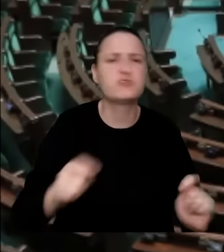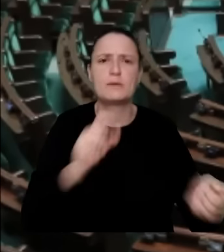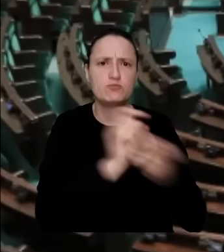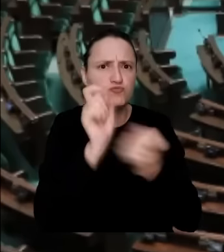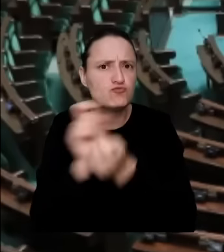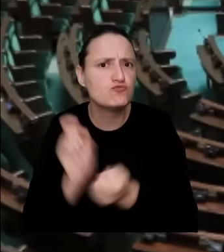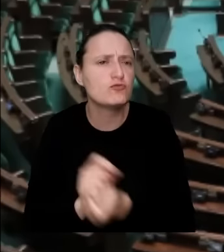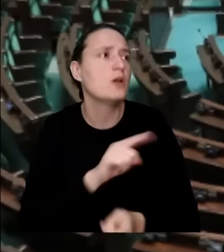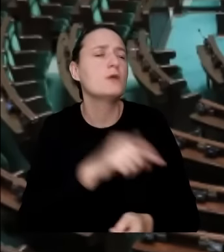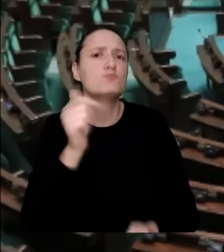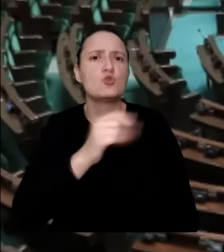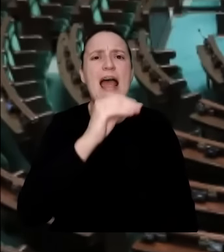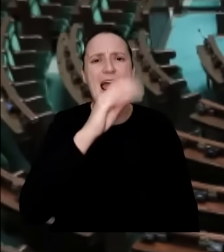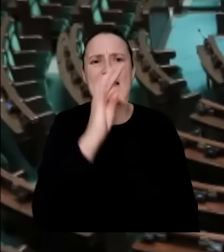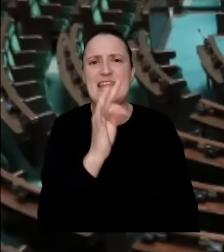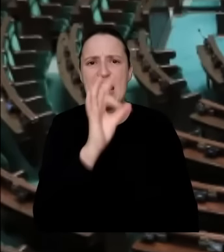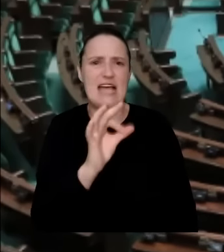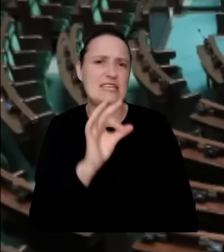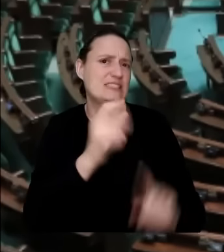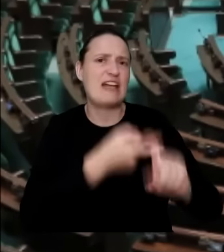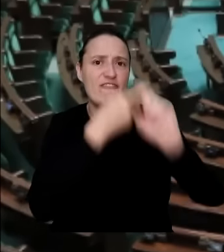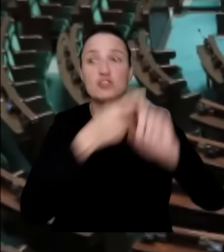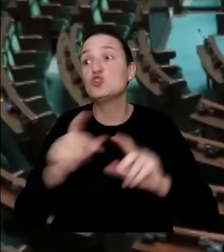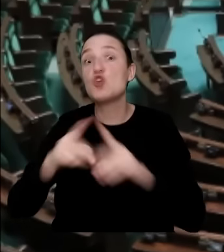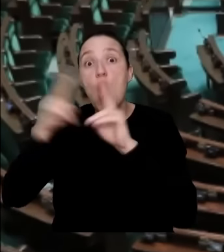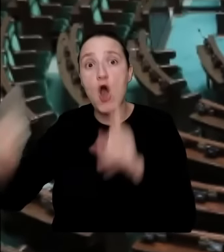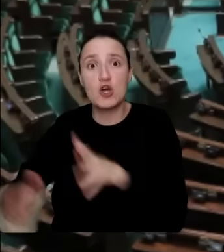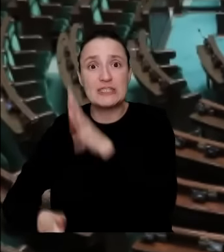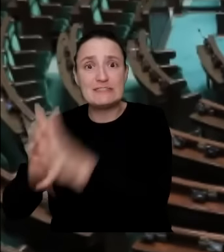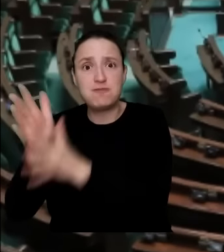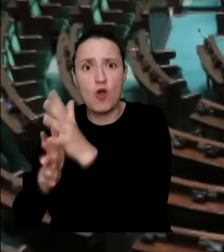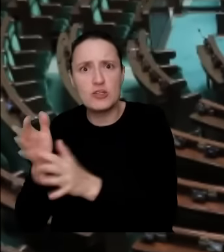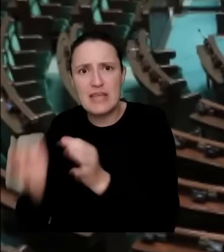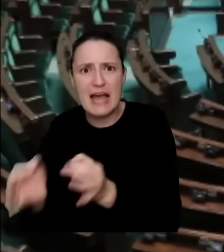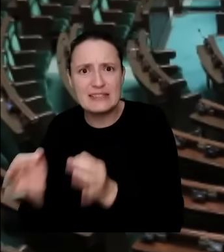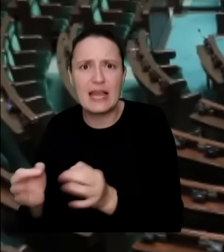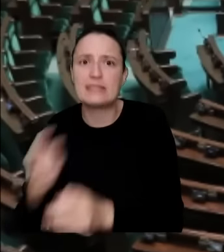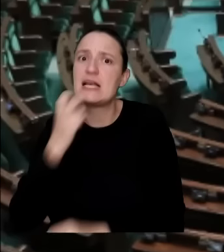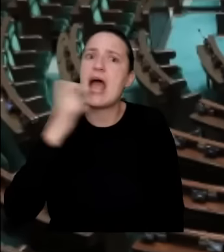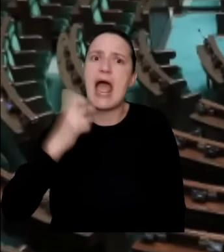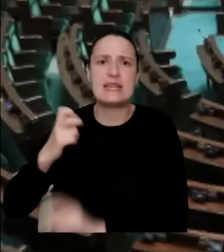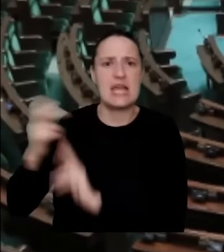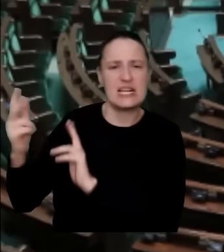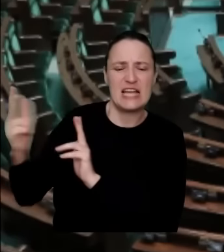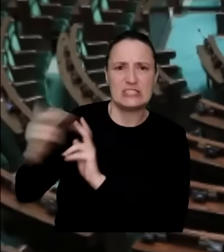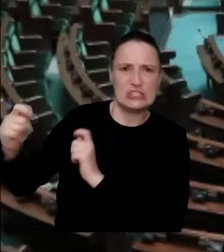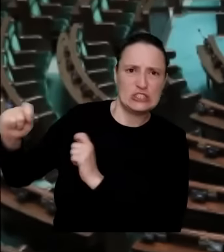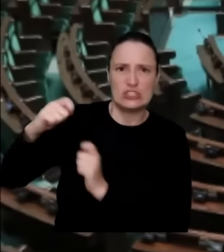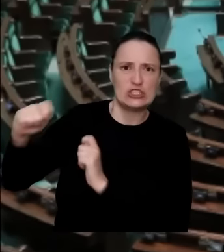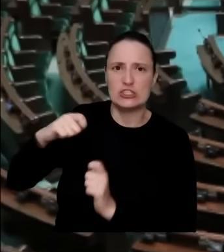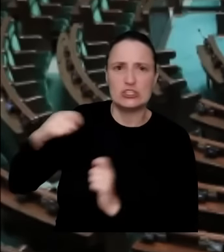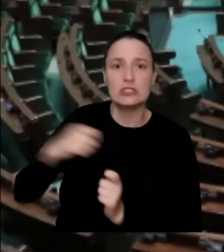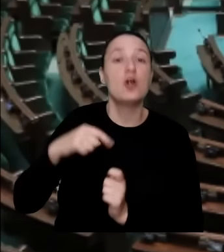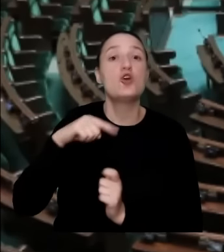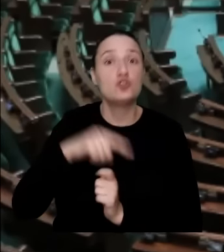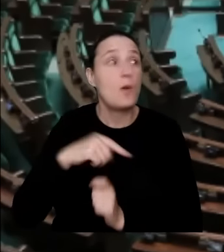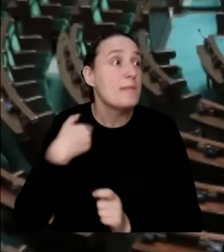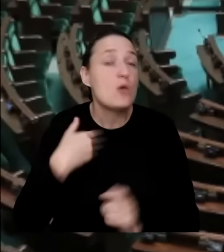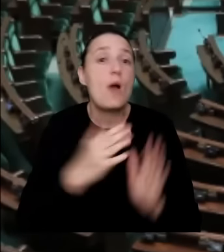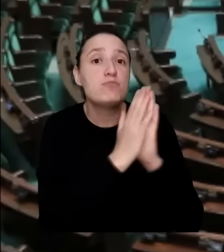zawiesić ETS przynajmniej na czas wojny na czas tego szantażu energetycznego żeby zawiesić ETS i to był Apel do von der